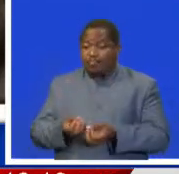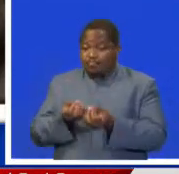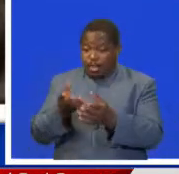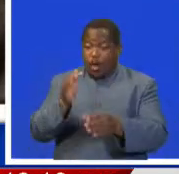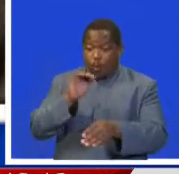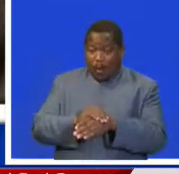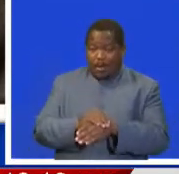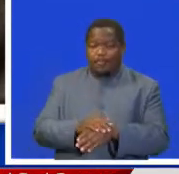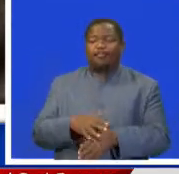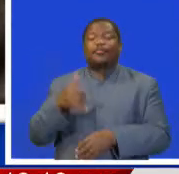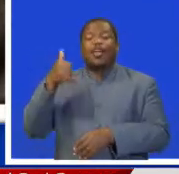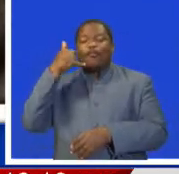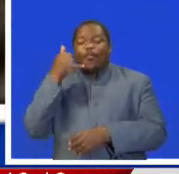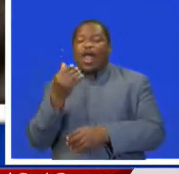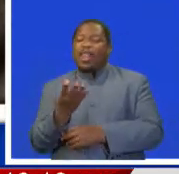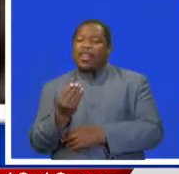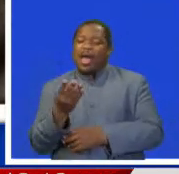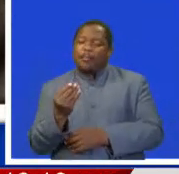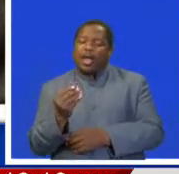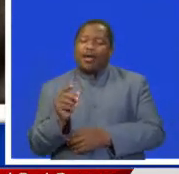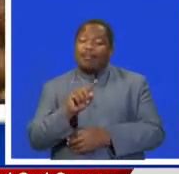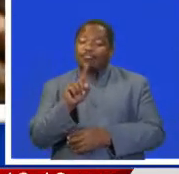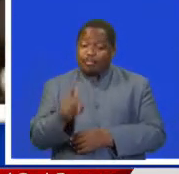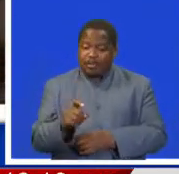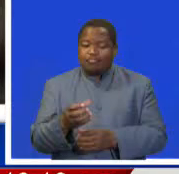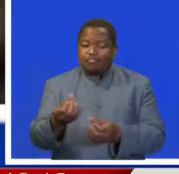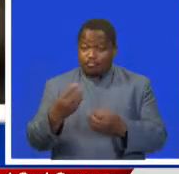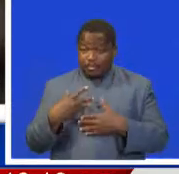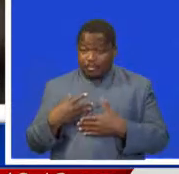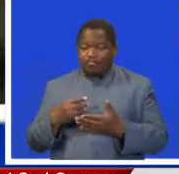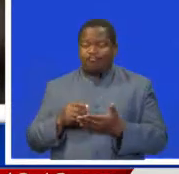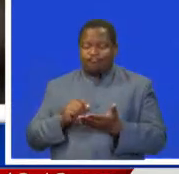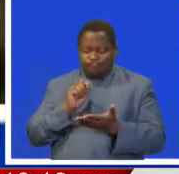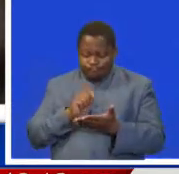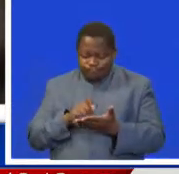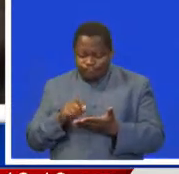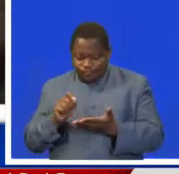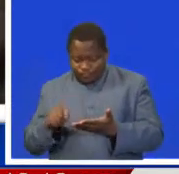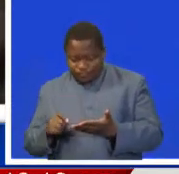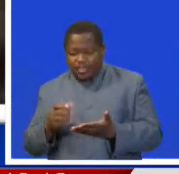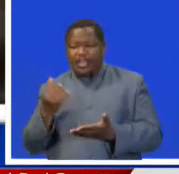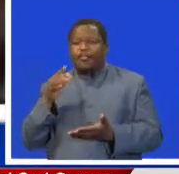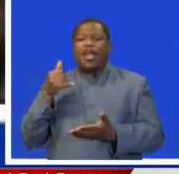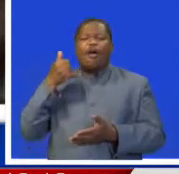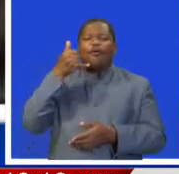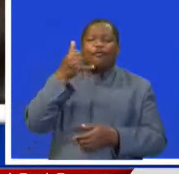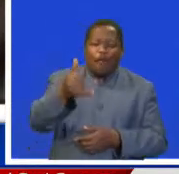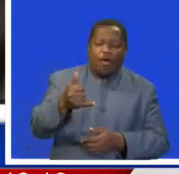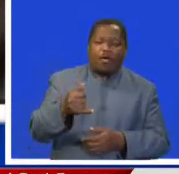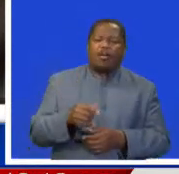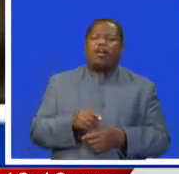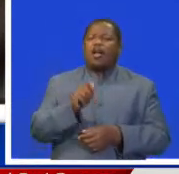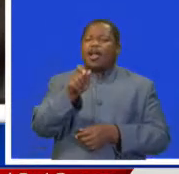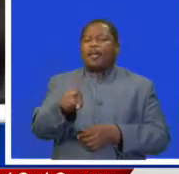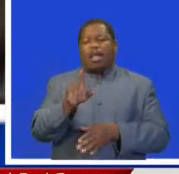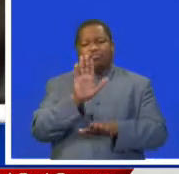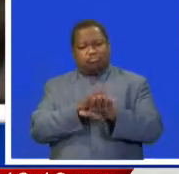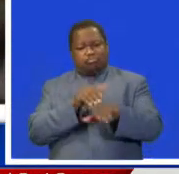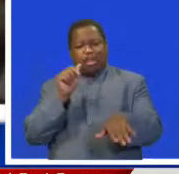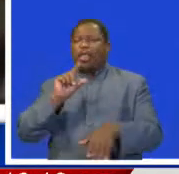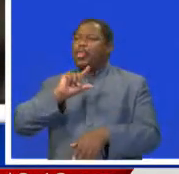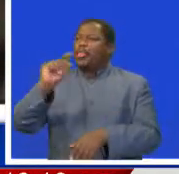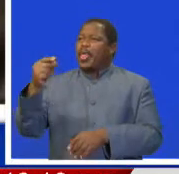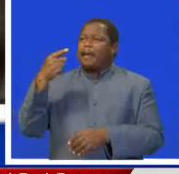sibalanzelele. Akuniki inombolo ngakusazi ukuthi awuva uthi sespeak. Now uthi uyeva uva uthi useshiselweni. Ukhanze ukuthi